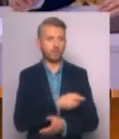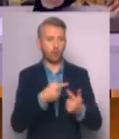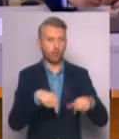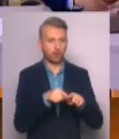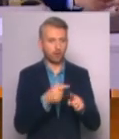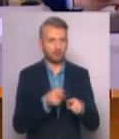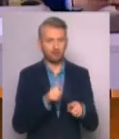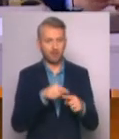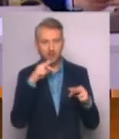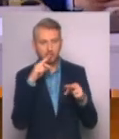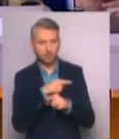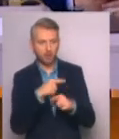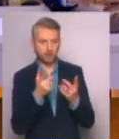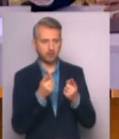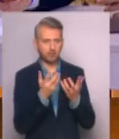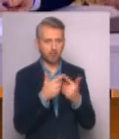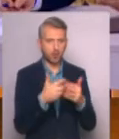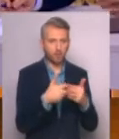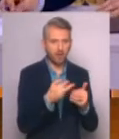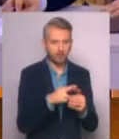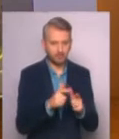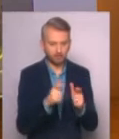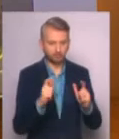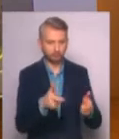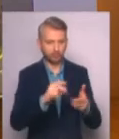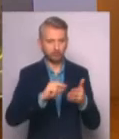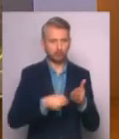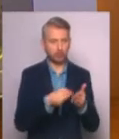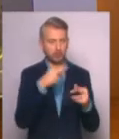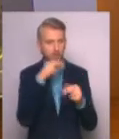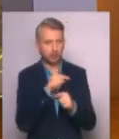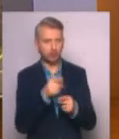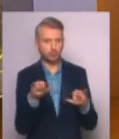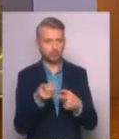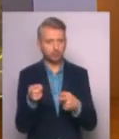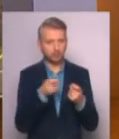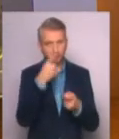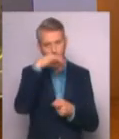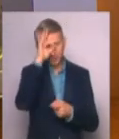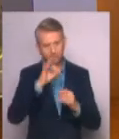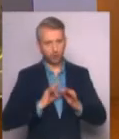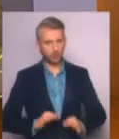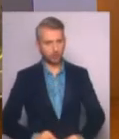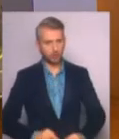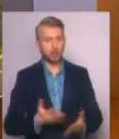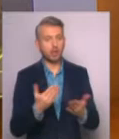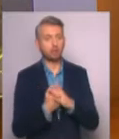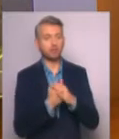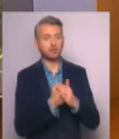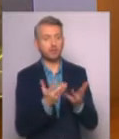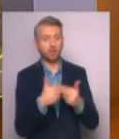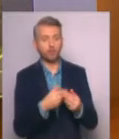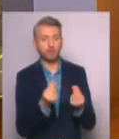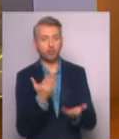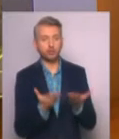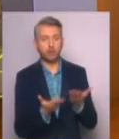недоцільне нарахування, виставлення недоцільні. Тут уже можна підключати і органи поліції, прокуратури. На якій підставі нараховуються кошти,